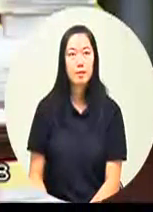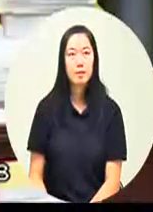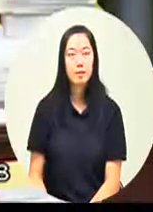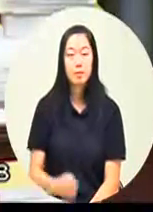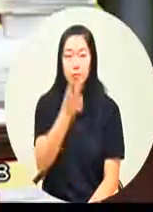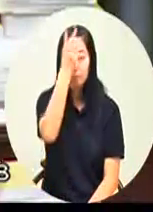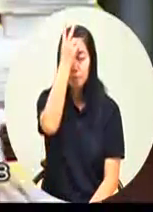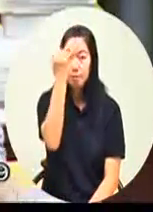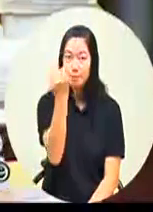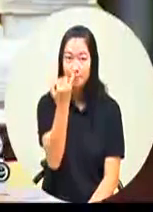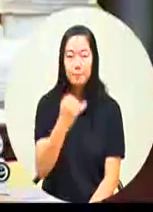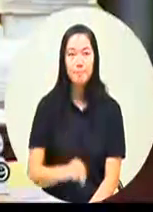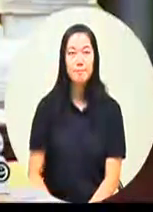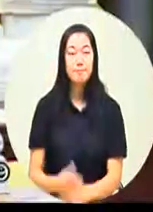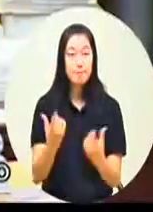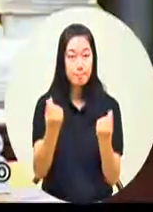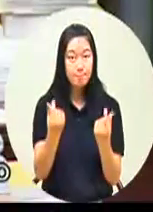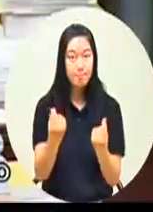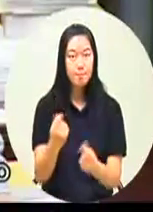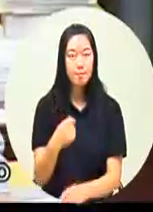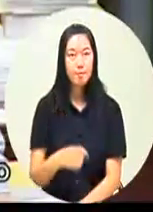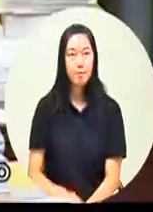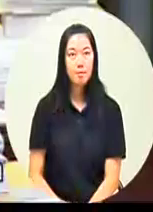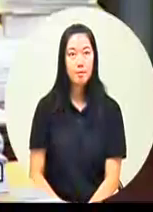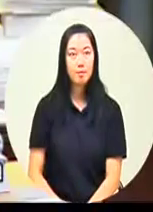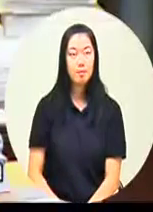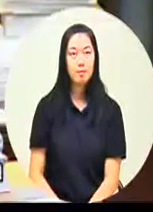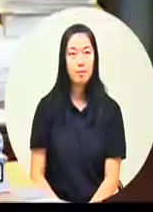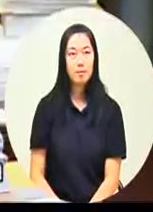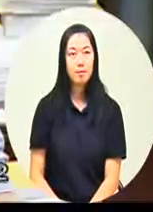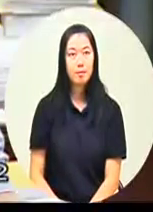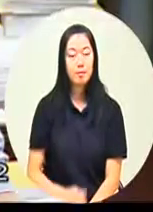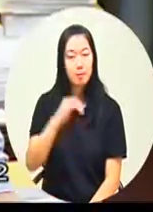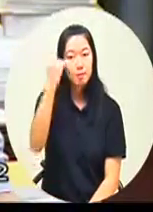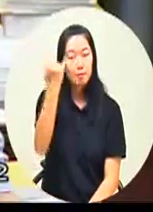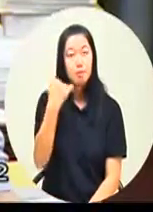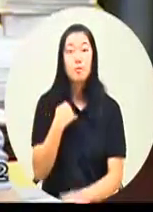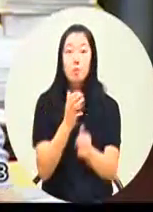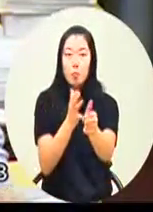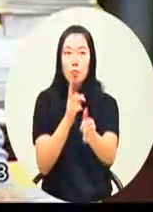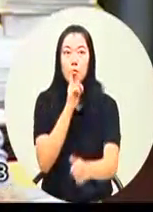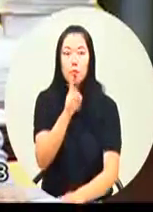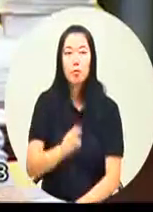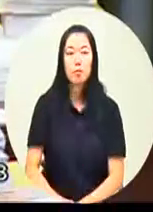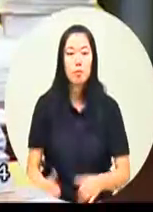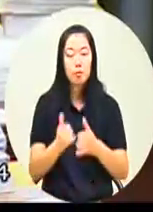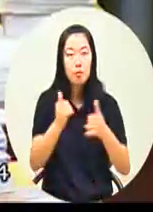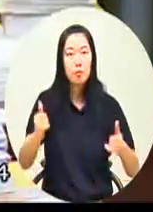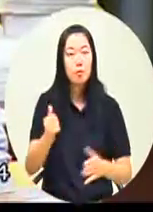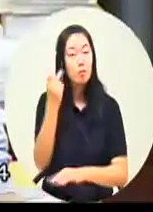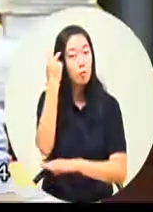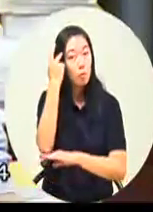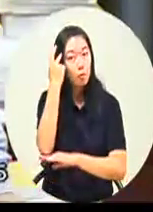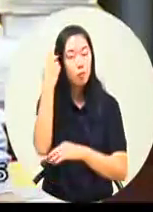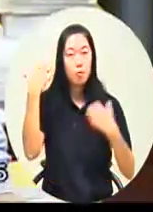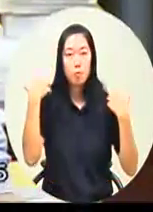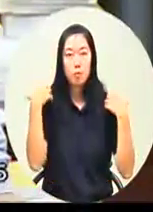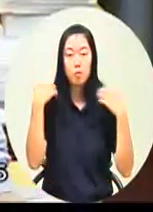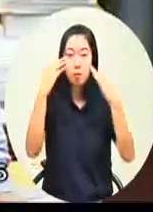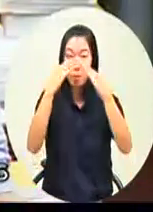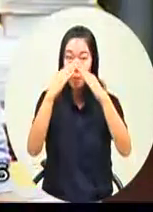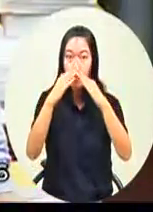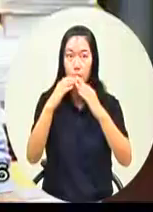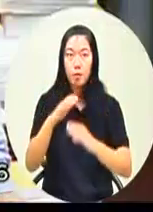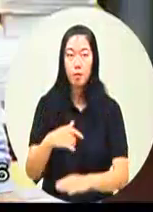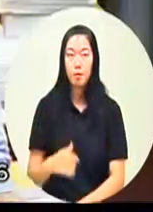长还是一样，刚刚有因为高明林议员也有问到，现在很多人议员问这个所谓民宿的一个合法化，这